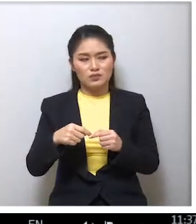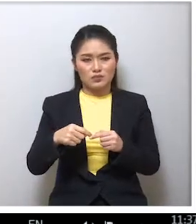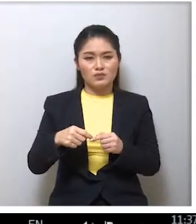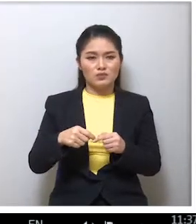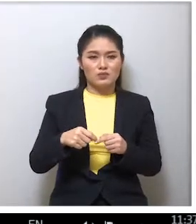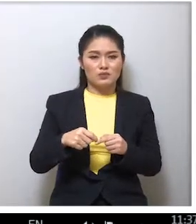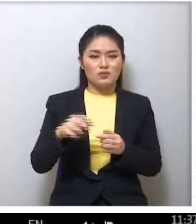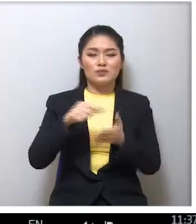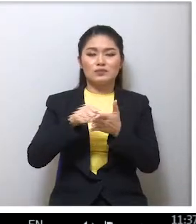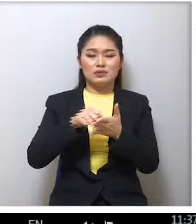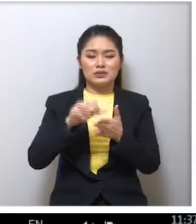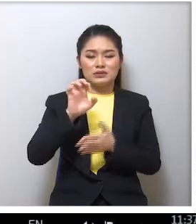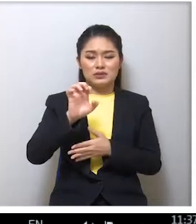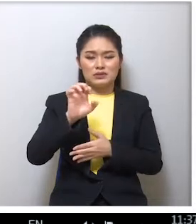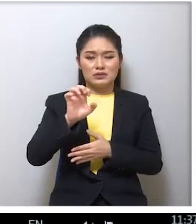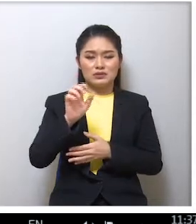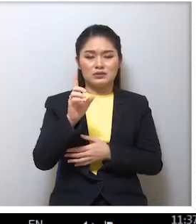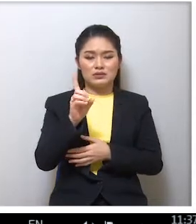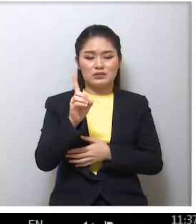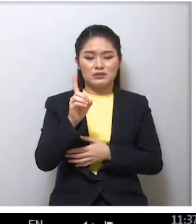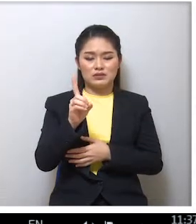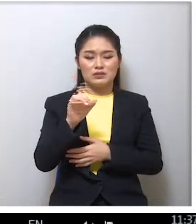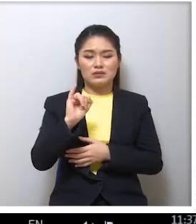หมครับตัวนี้นะฮะ